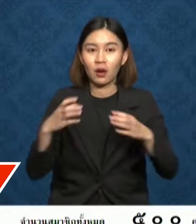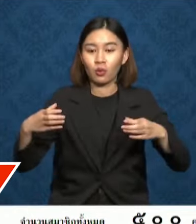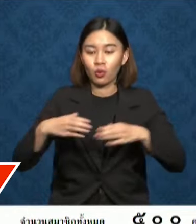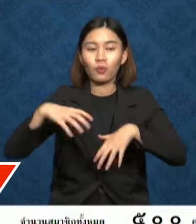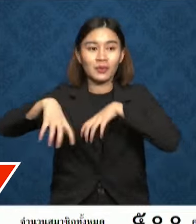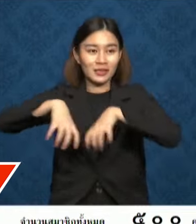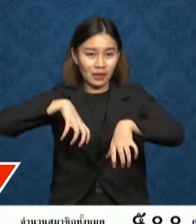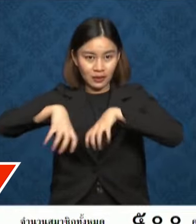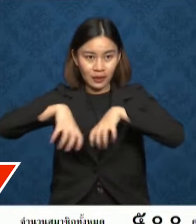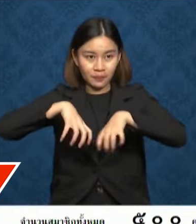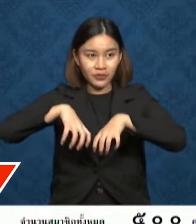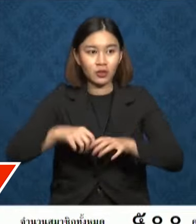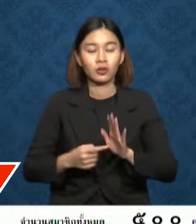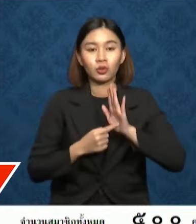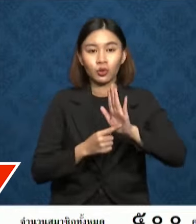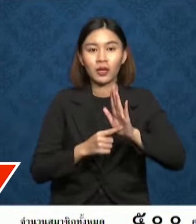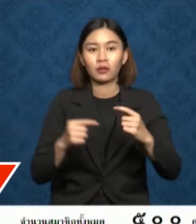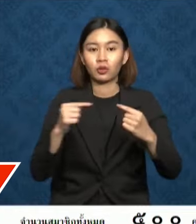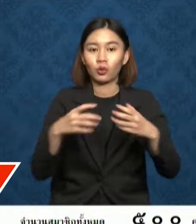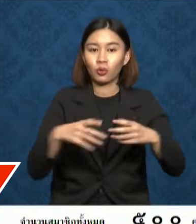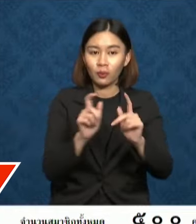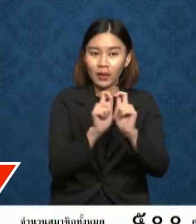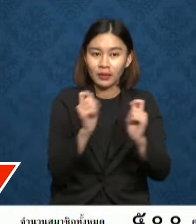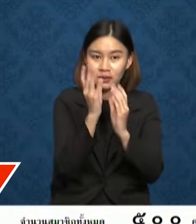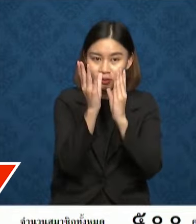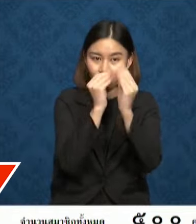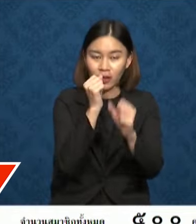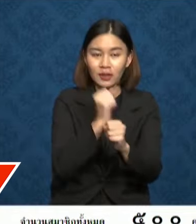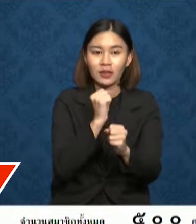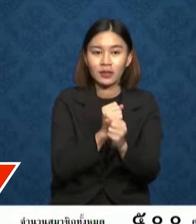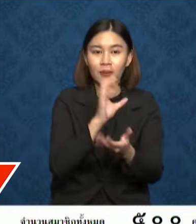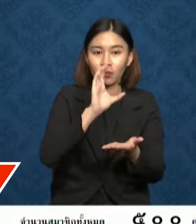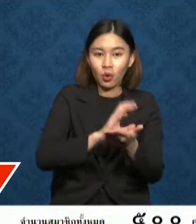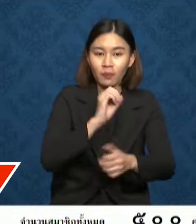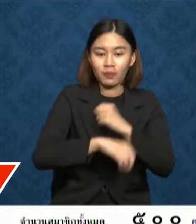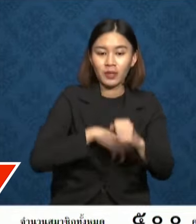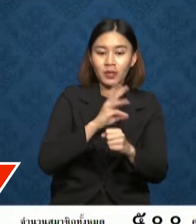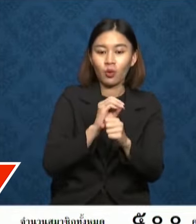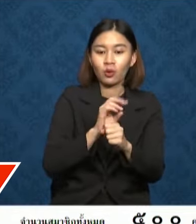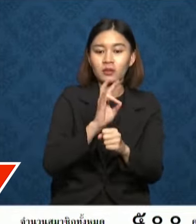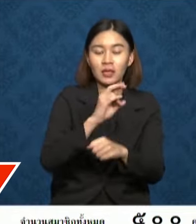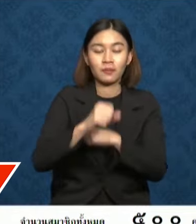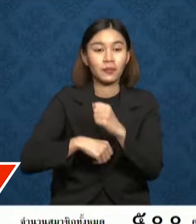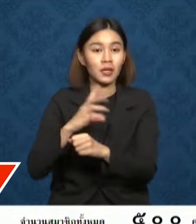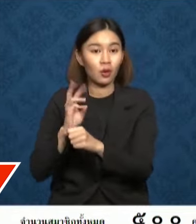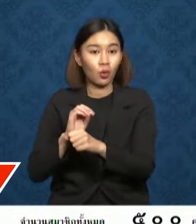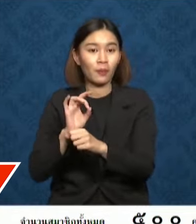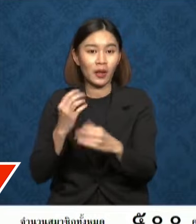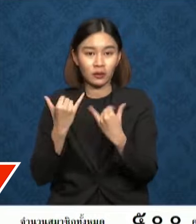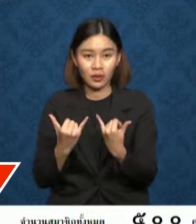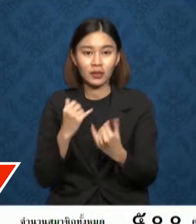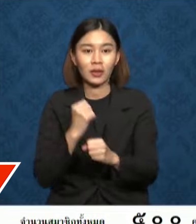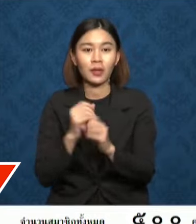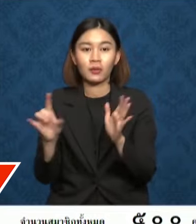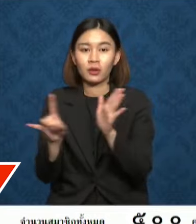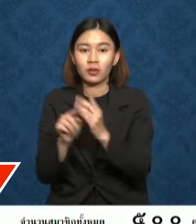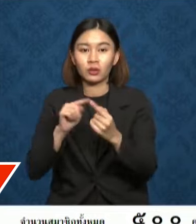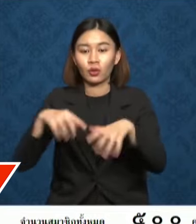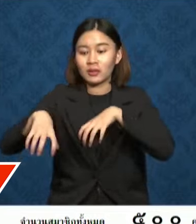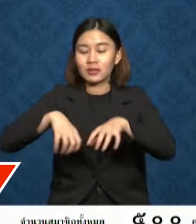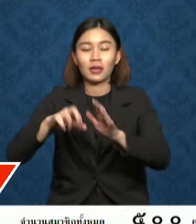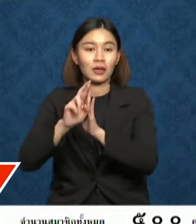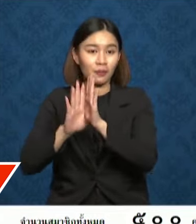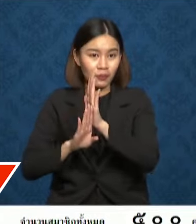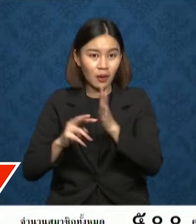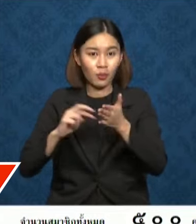องกลมการจดทำอย่เช่นในอนุฯ ศึษาการกจทำงบ 67 แล 68 ที่กำลงเด๋มเ fulfilledสุดท้ายคใเรื่ขการจระเบีบครั